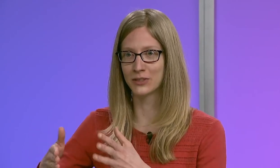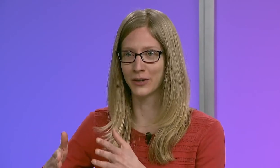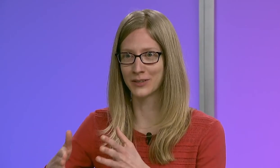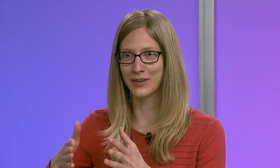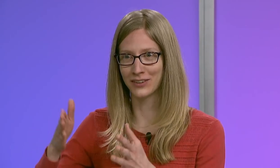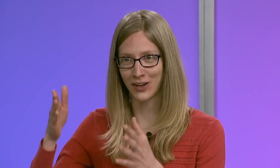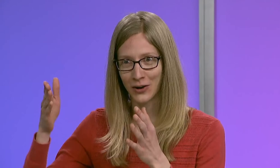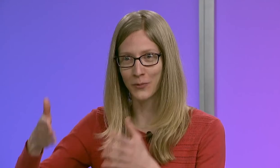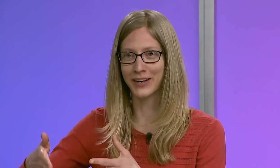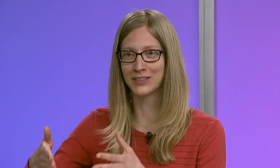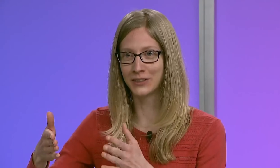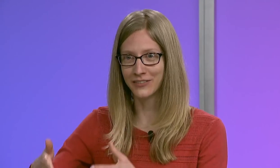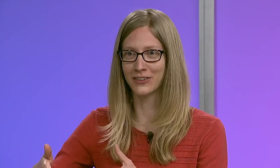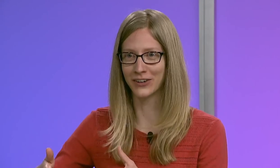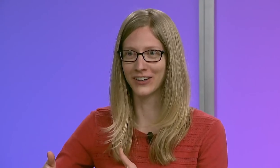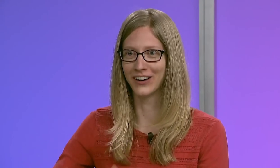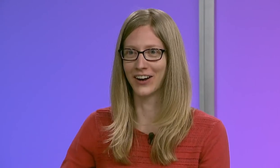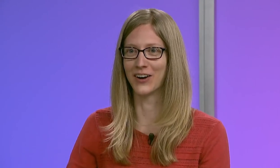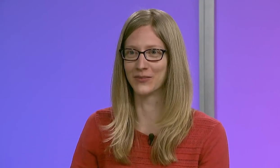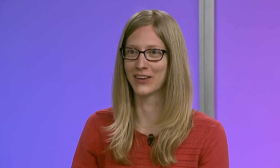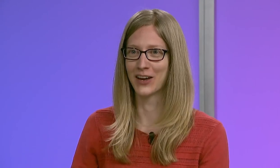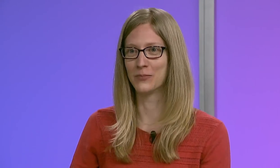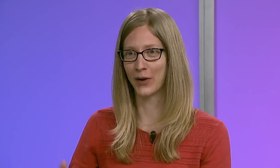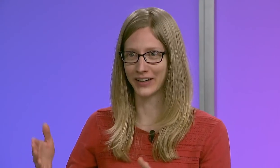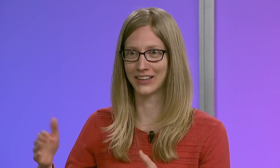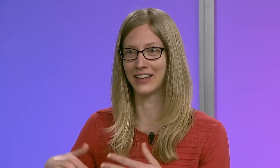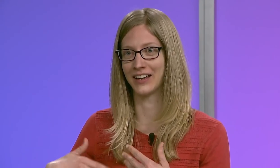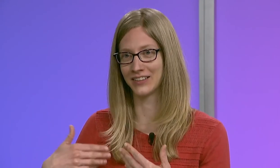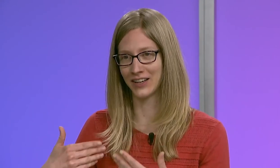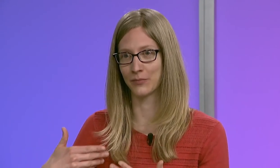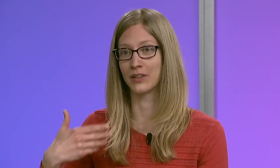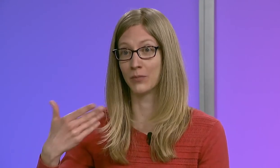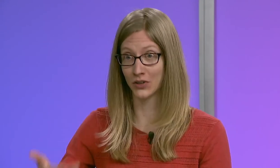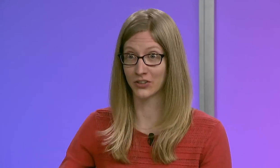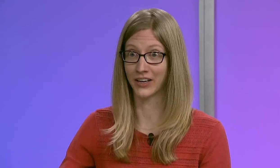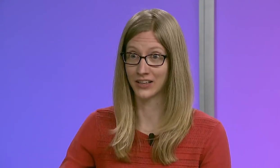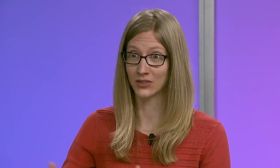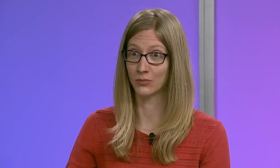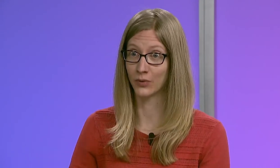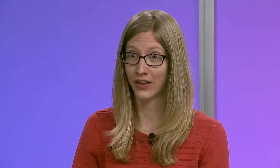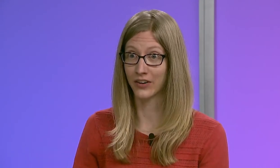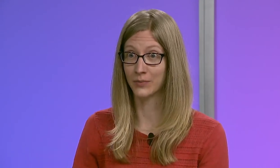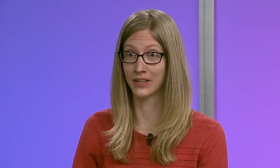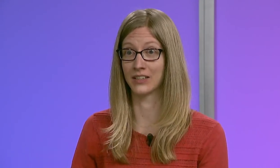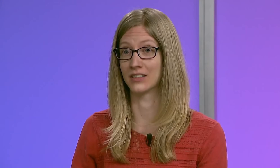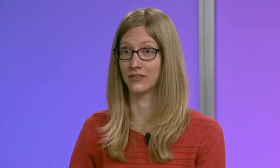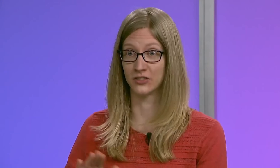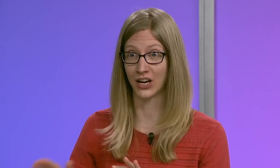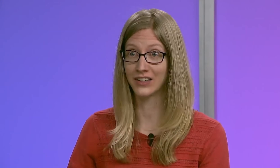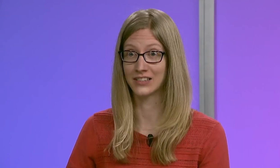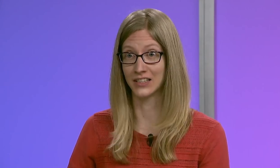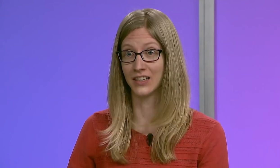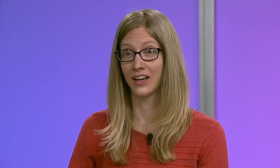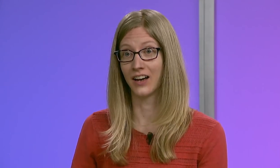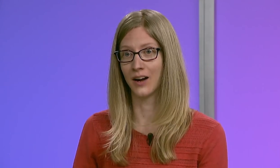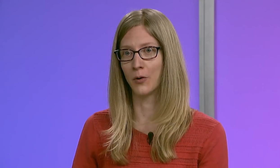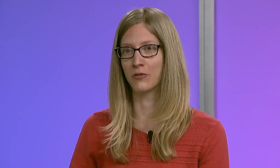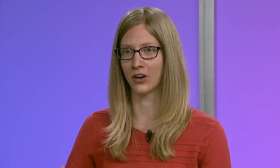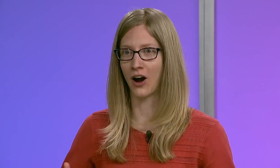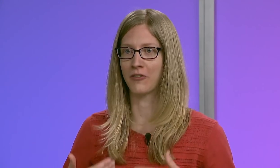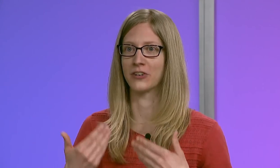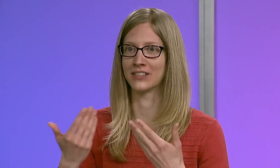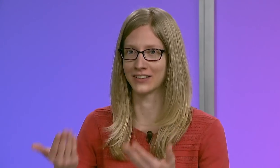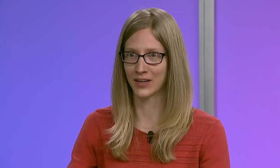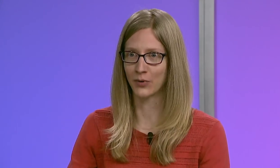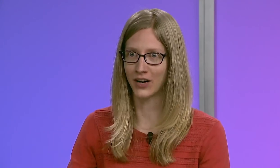Adam i Ewa sądzili, że Kain będzie obiecanym zbawicielem, ale Kain okazał się mordercą własnego brata. Zgodnie